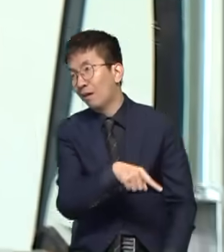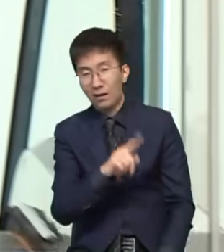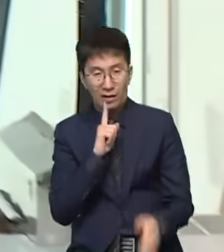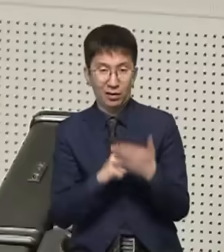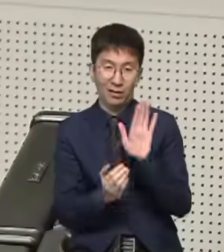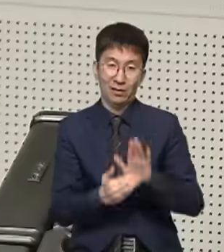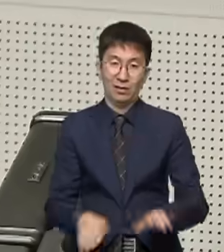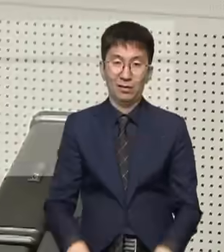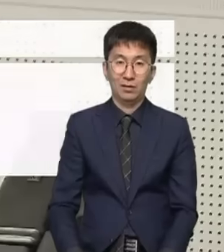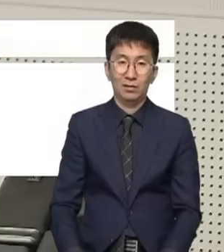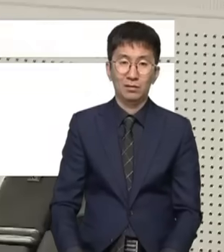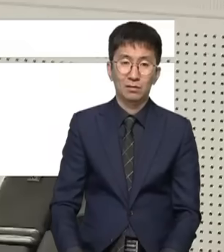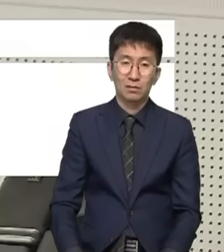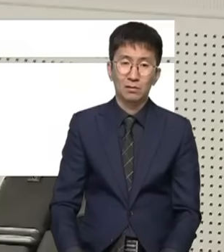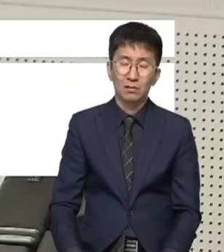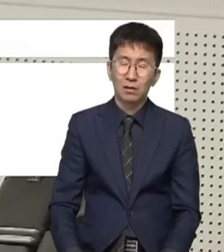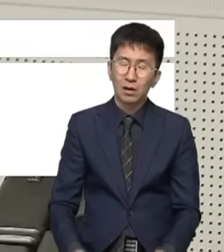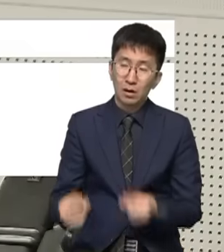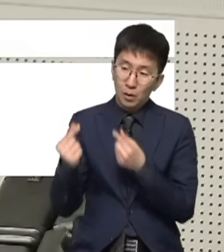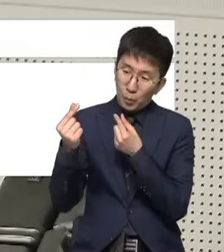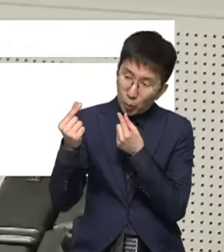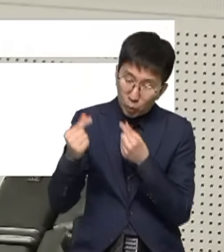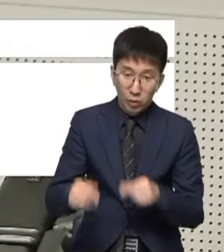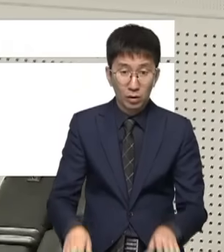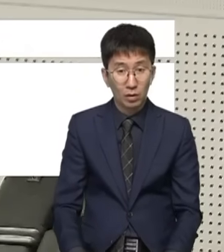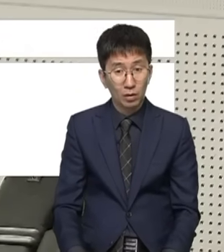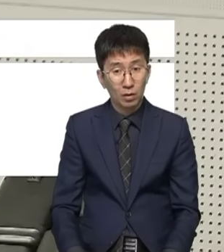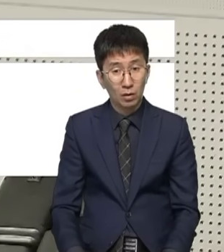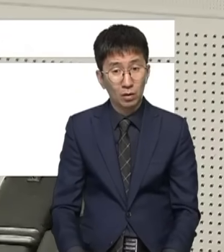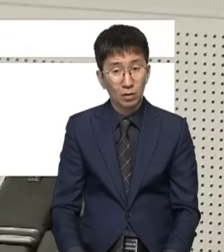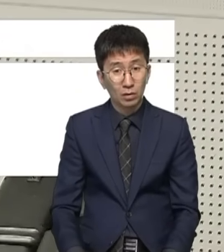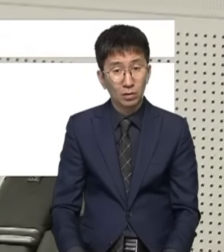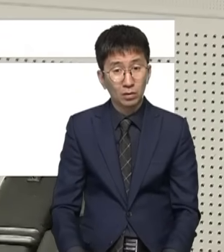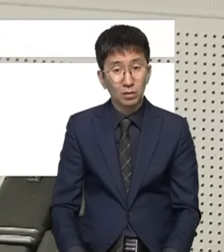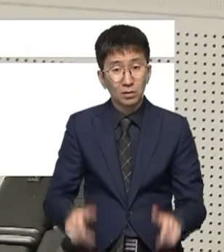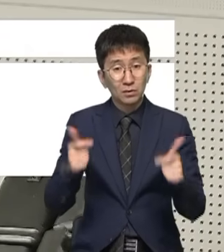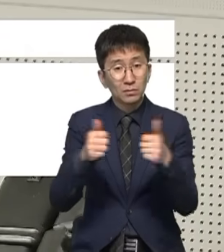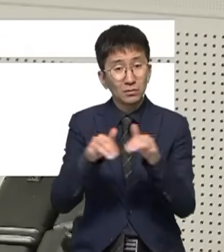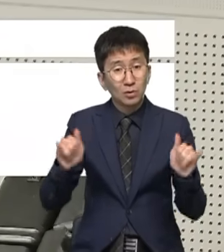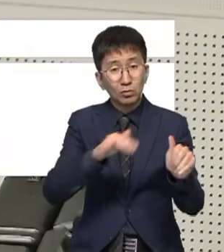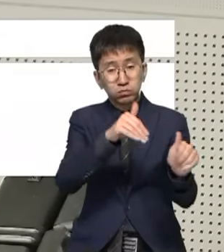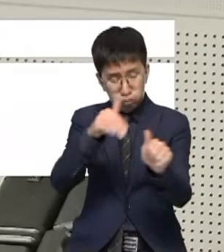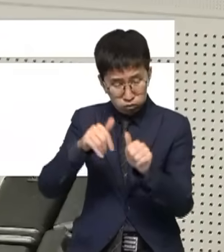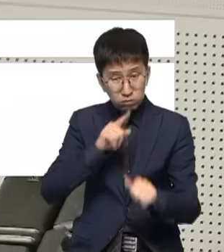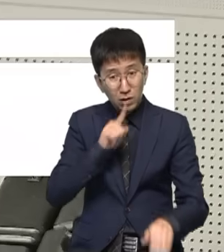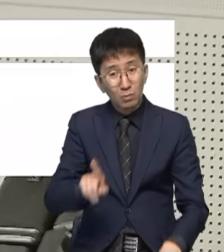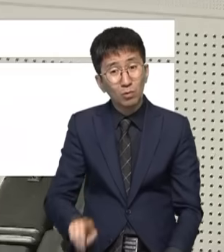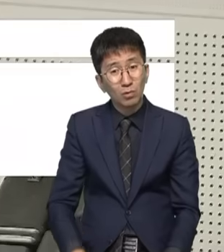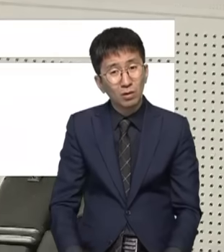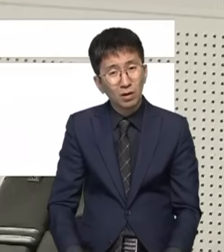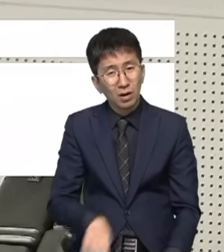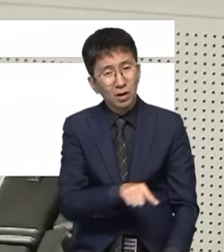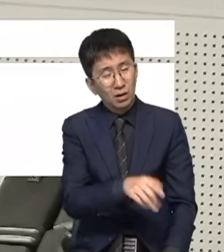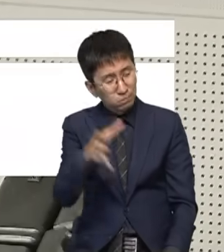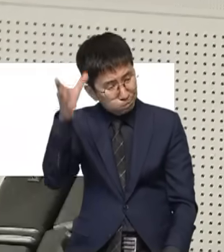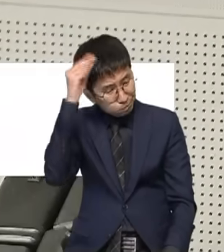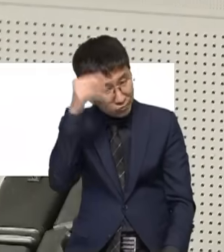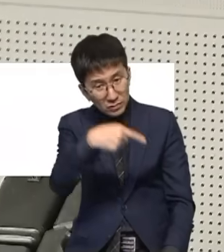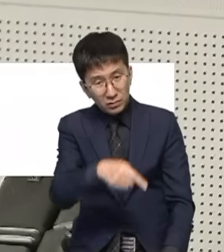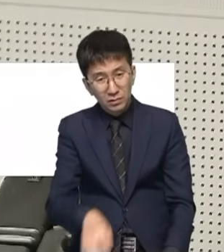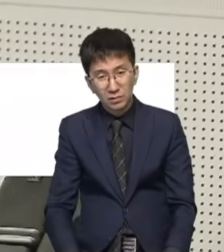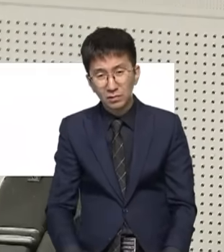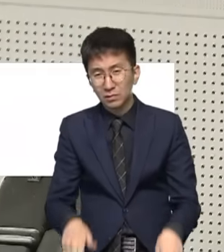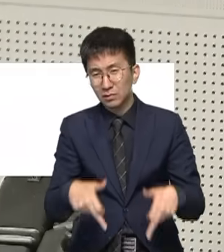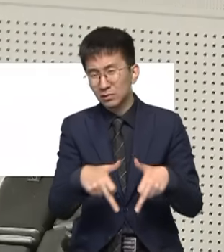이어갔습니다. 그런 게 구태정치예요. 뒤에 세울 사람이 없어가지고 지방의원들 데리고 가겠다 하는 것 자체가 그 수준인데 아픈 분이니까